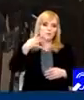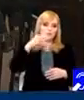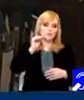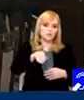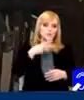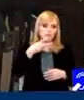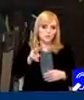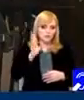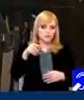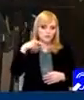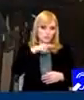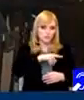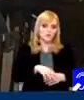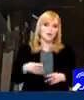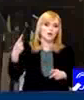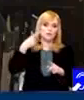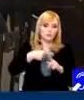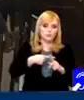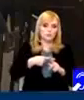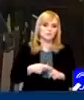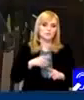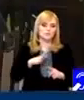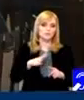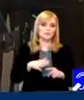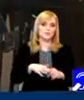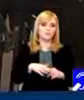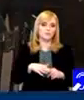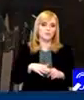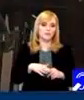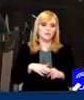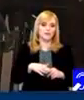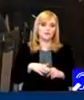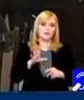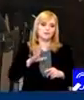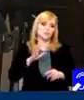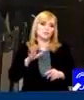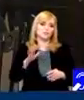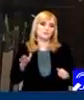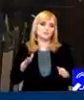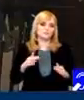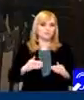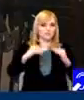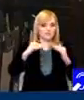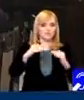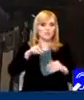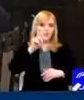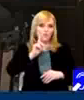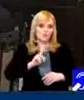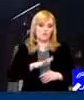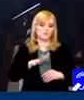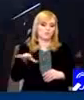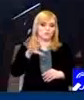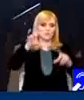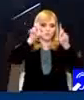de euro. Plus la aceasta avem să ridicăm și nivel de confort în toate instituțiile, ceea ce este tot foarte,